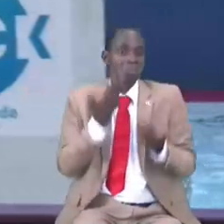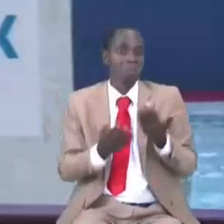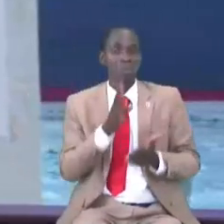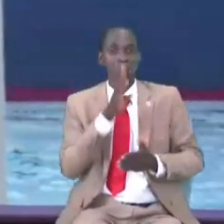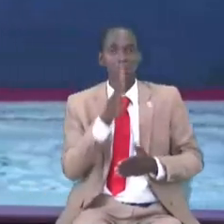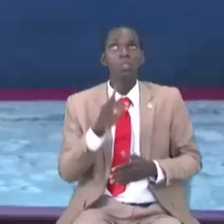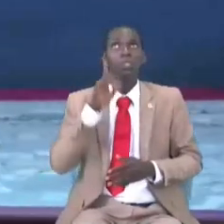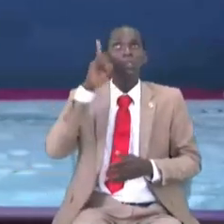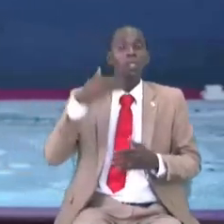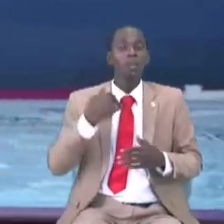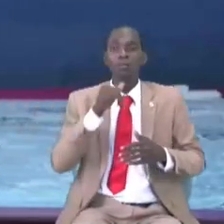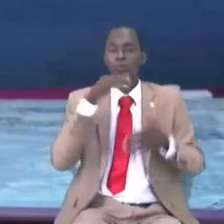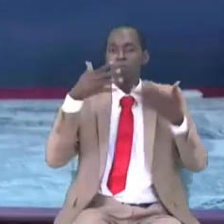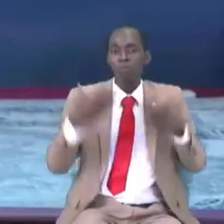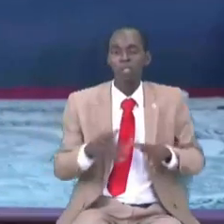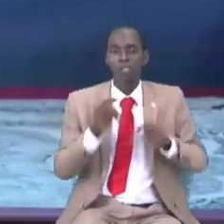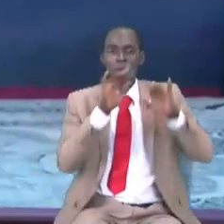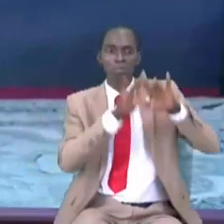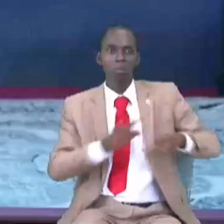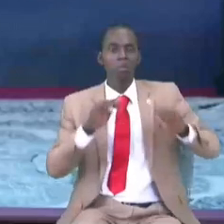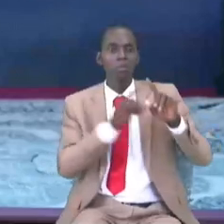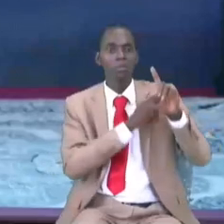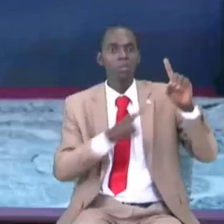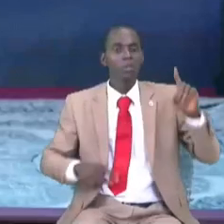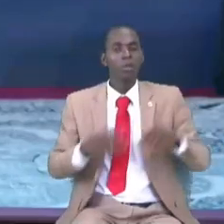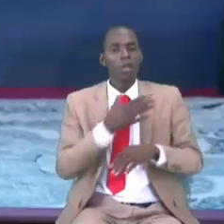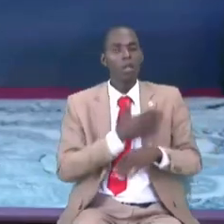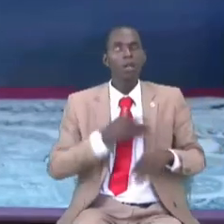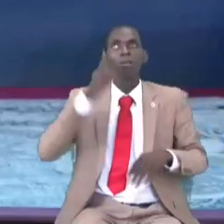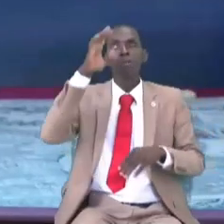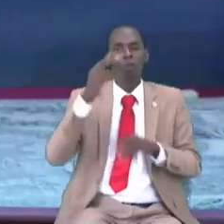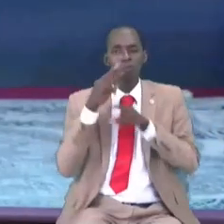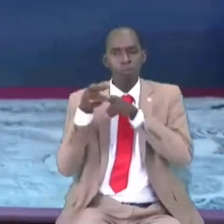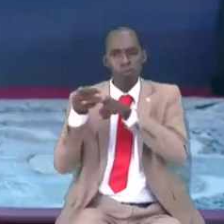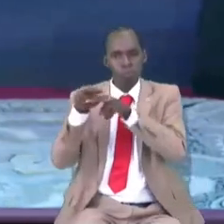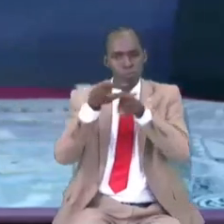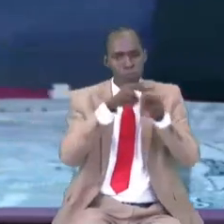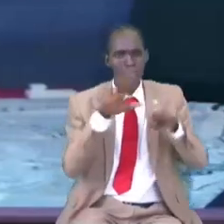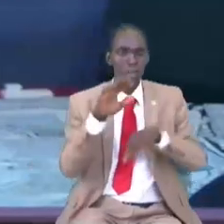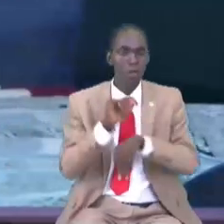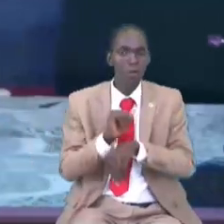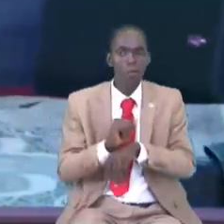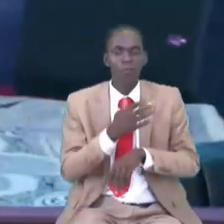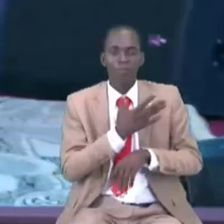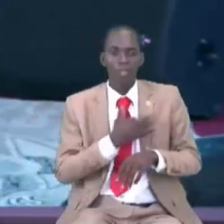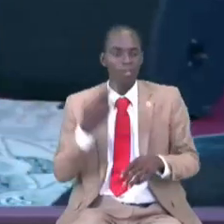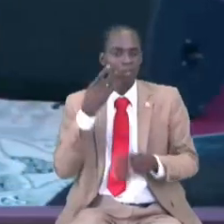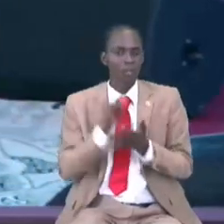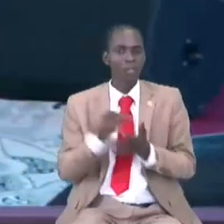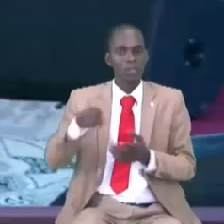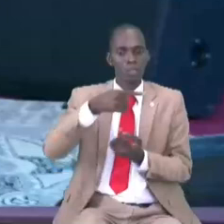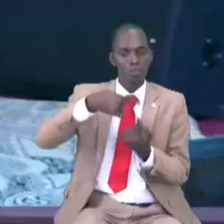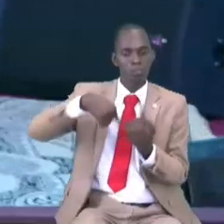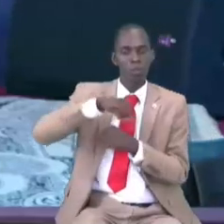Dieu. Et Dieu vit qu'ils agissaient ainsi et qu'ils revenaient de leur mauvaise voie. Alors Dieu se